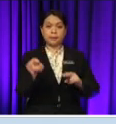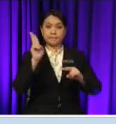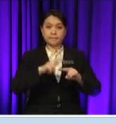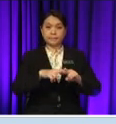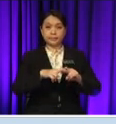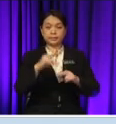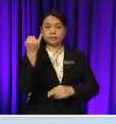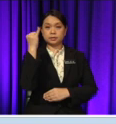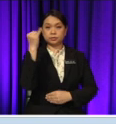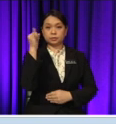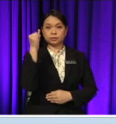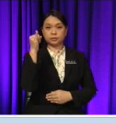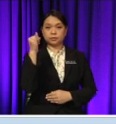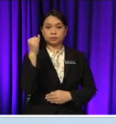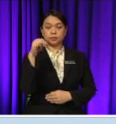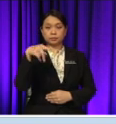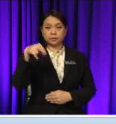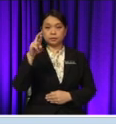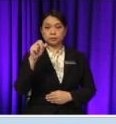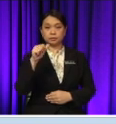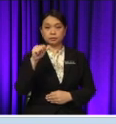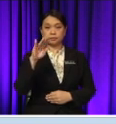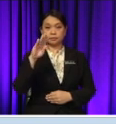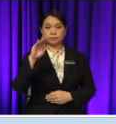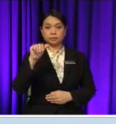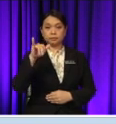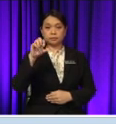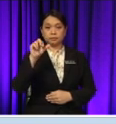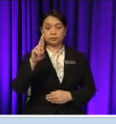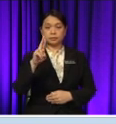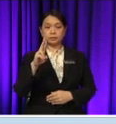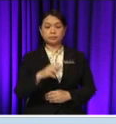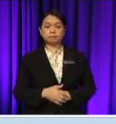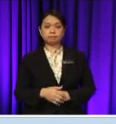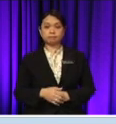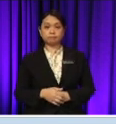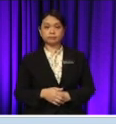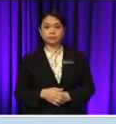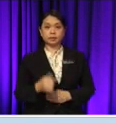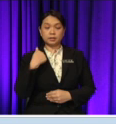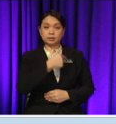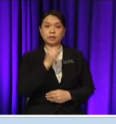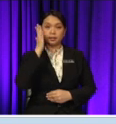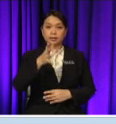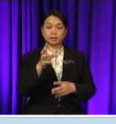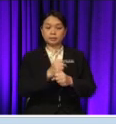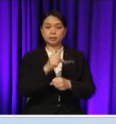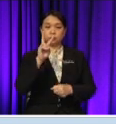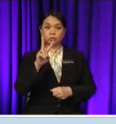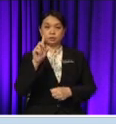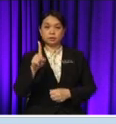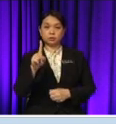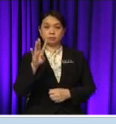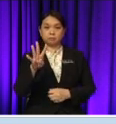insurance prabayar jadi untuk bersih tambah insuran Surabaya kita dapat 21420